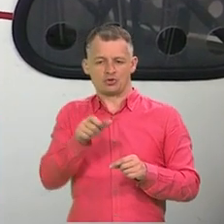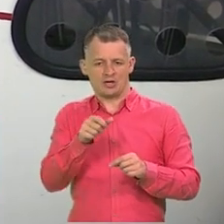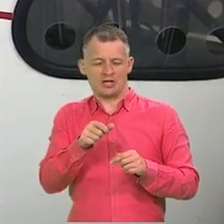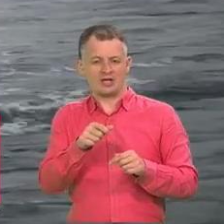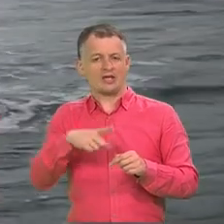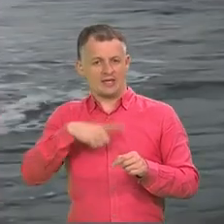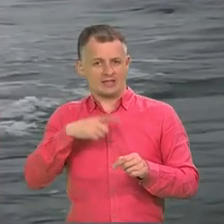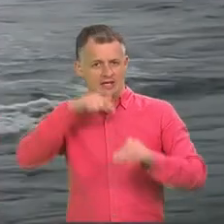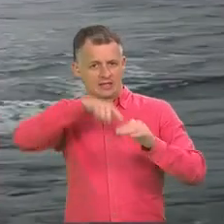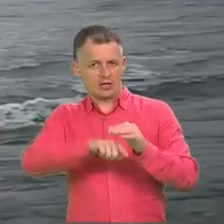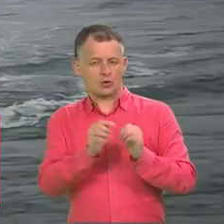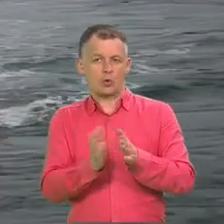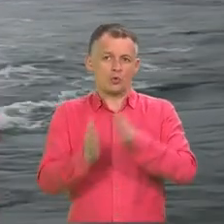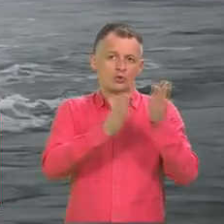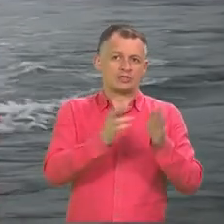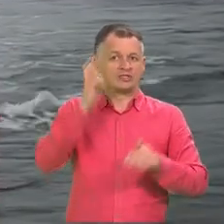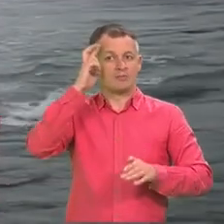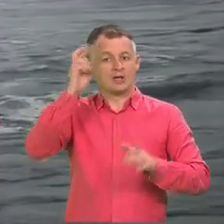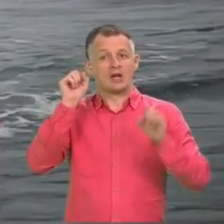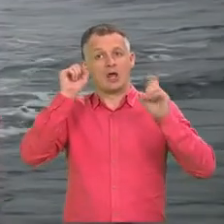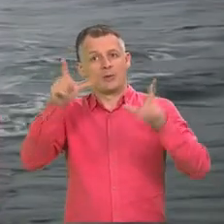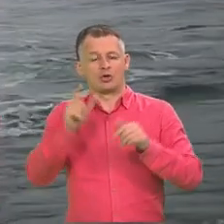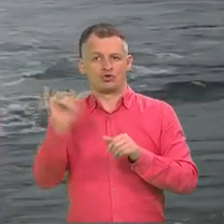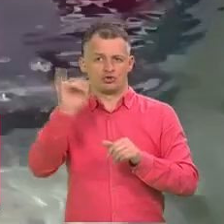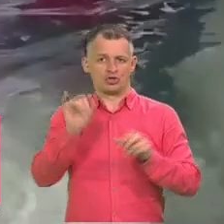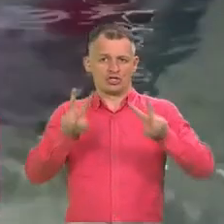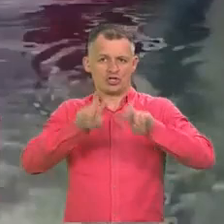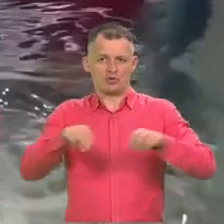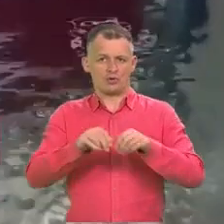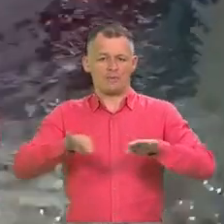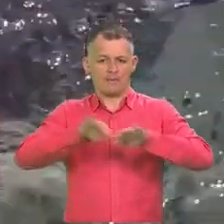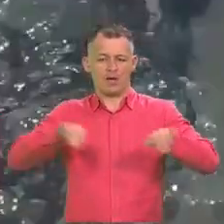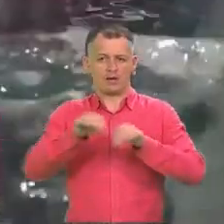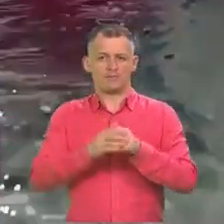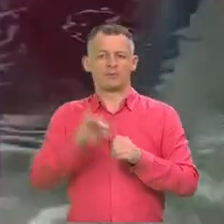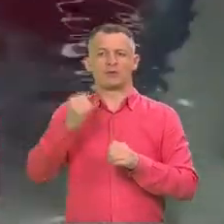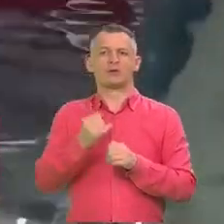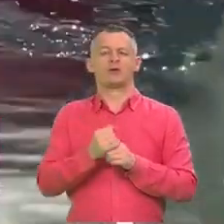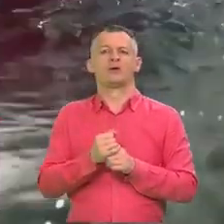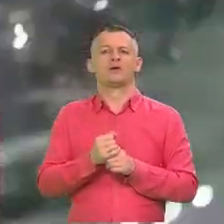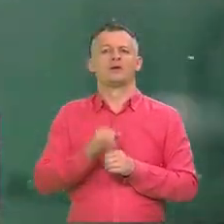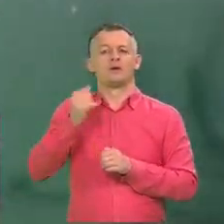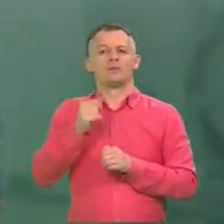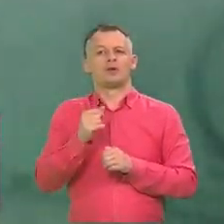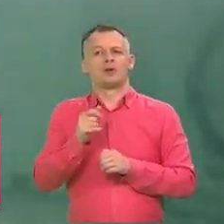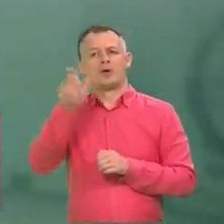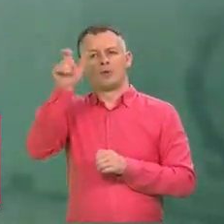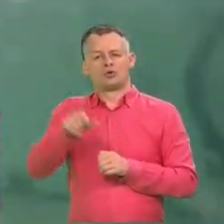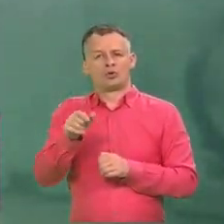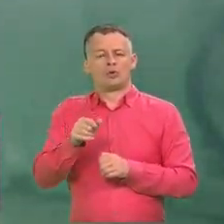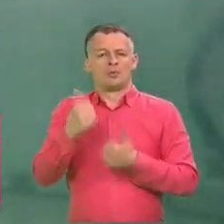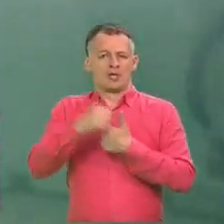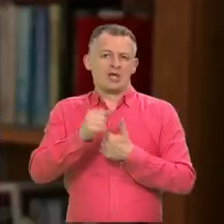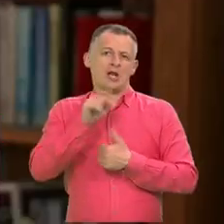în interior. Unii încă speră la o minune. Un cercetător marin, prieten de-al miliardarului aflat în submarin, Hamish Harding, nu și-a